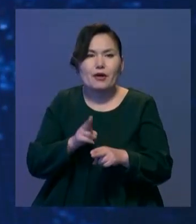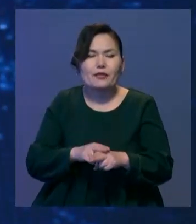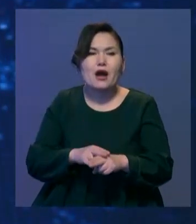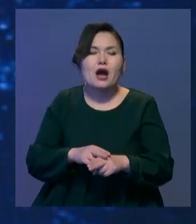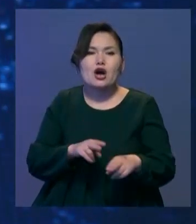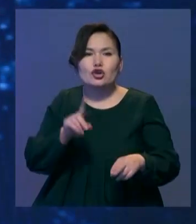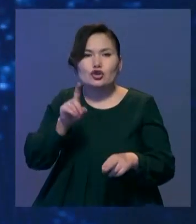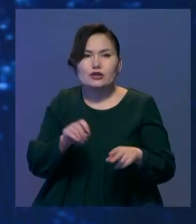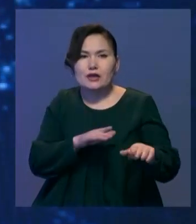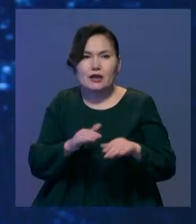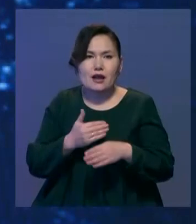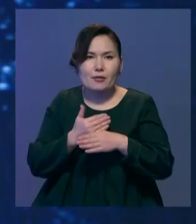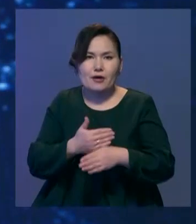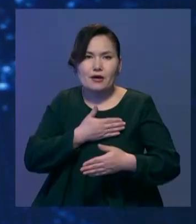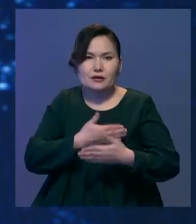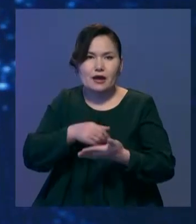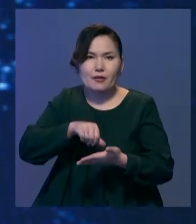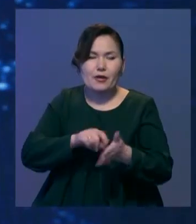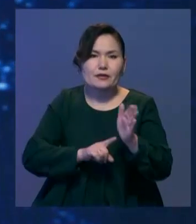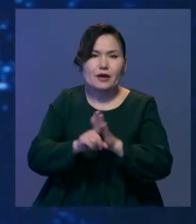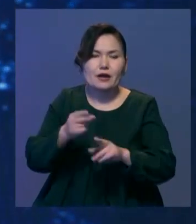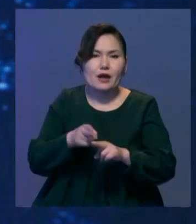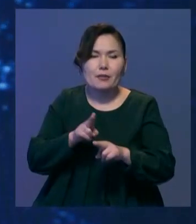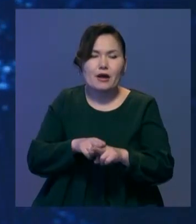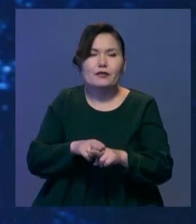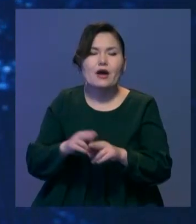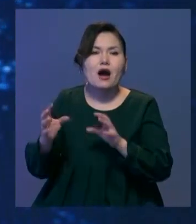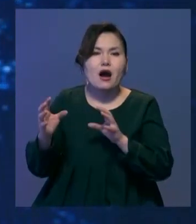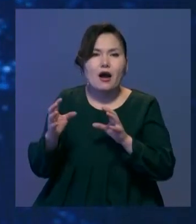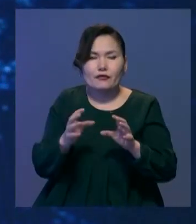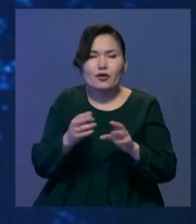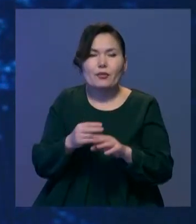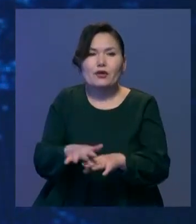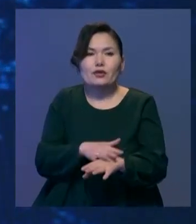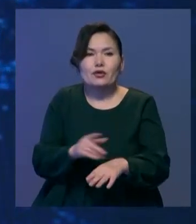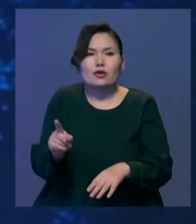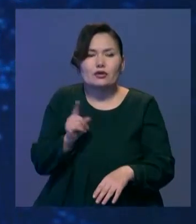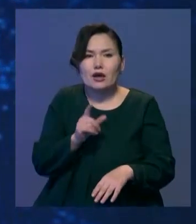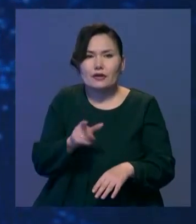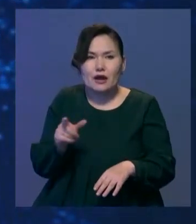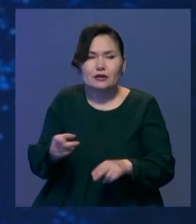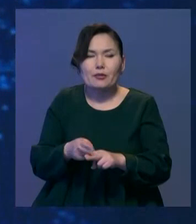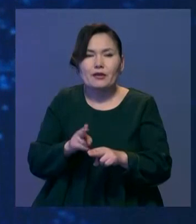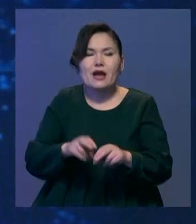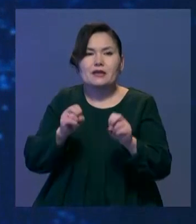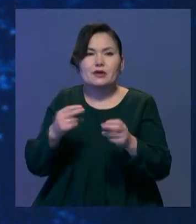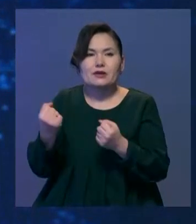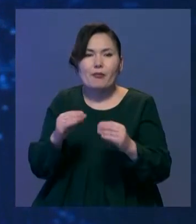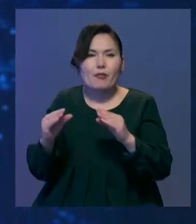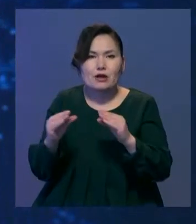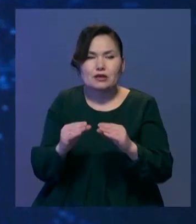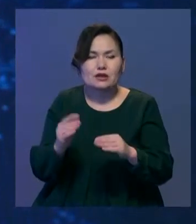қайырымды 100 акциясын бастады. Олар аялдамада қоғамдық көлікті сарыла күткен тұрғындарды діттеген жеріне жеткізіп тастап